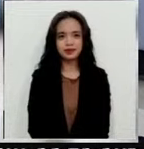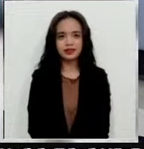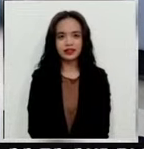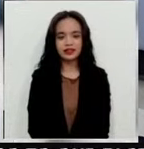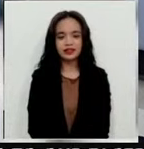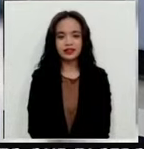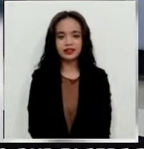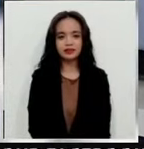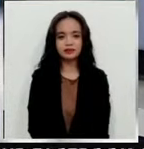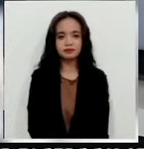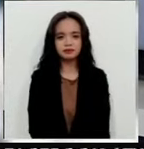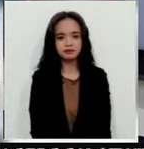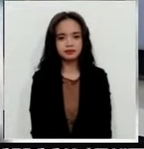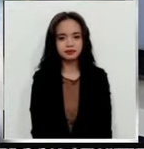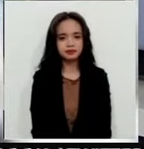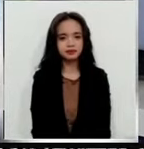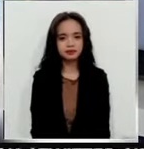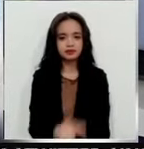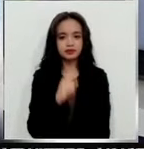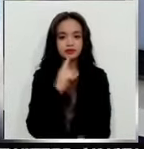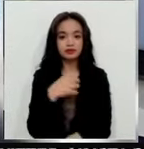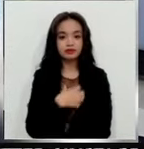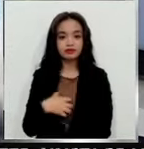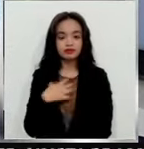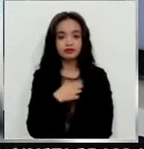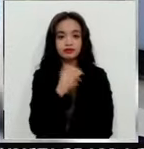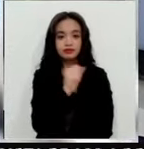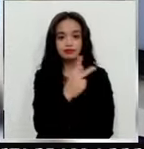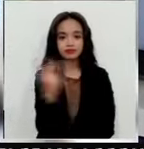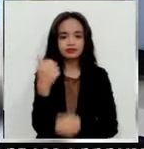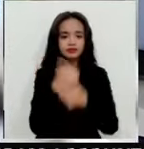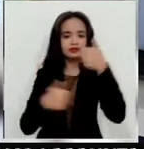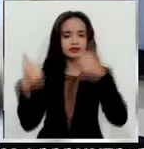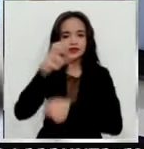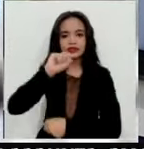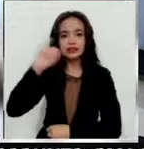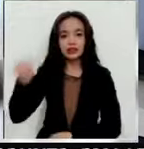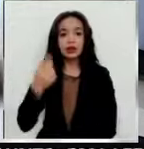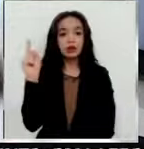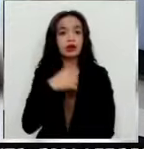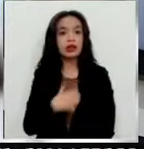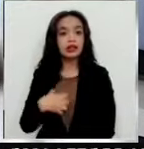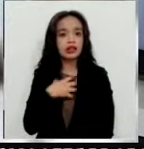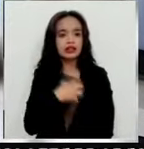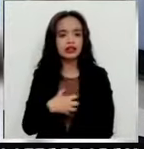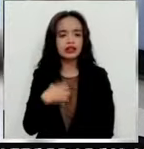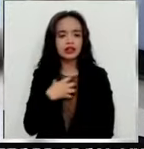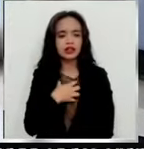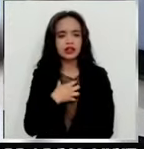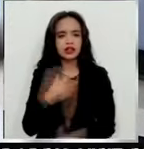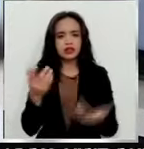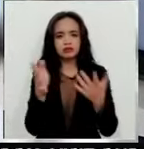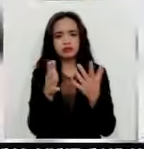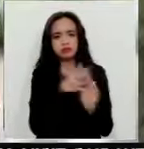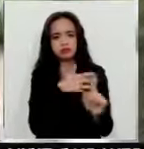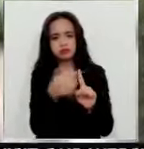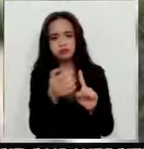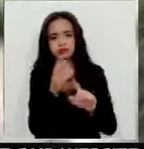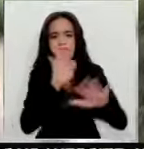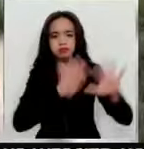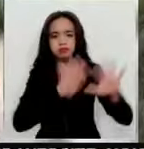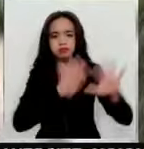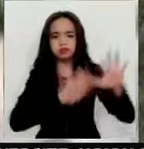Mariing itinanggi ng inireklamong dating SK chairman sa San Juan City ang reklamong acts of lasciviousness laban sa kanya. Sa isang text